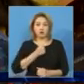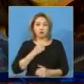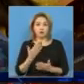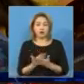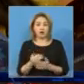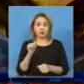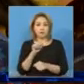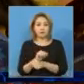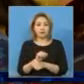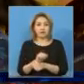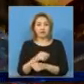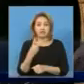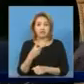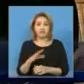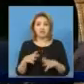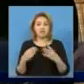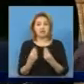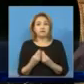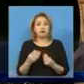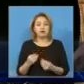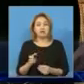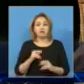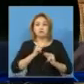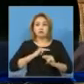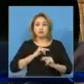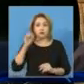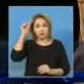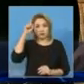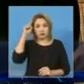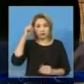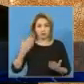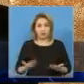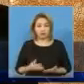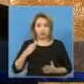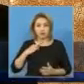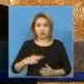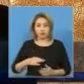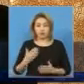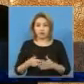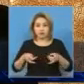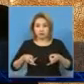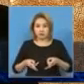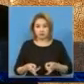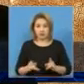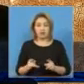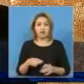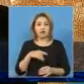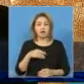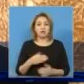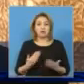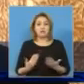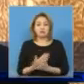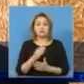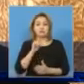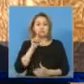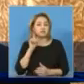жайына тоқталайық. 2 жас бас қосқан соң қызмет барысымен Өзбекстанда тұрады. Олы сол елде дүниеге келді. Алайда жас отбасының